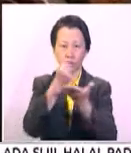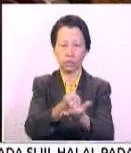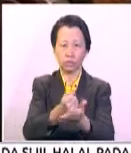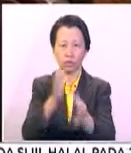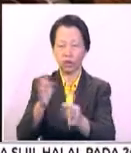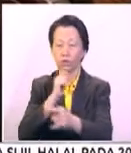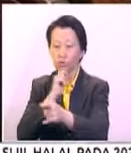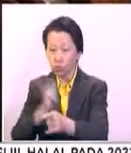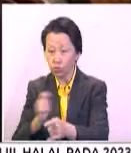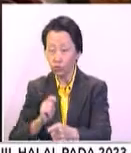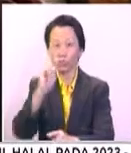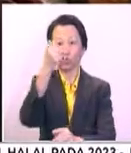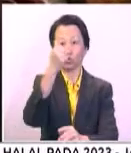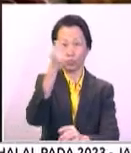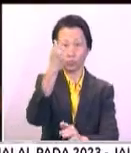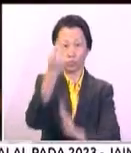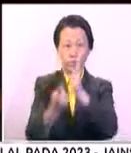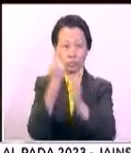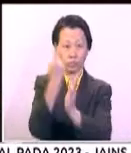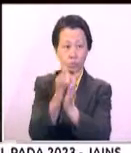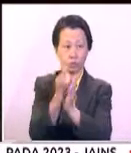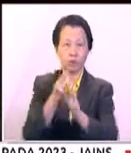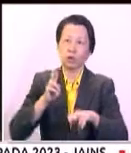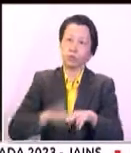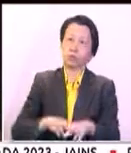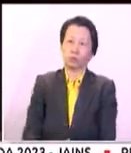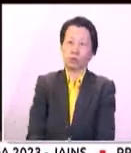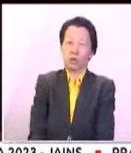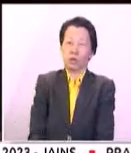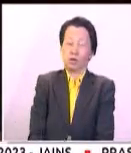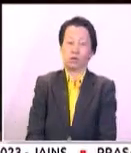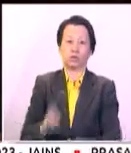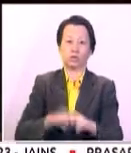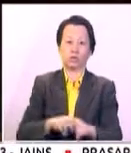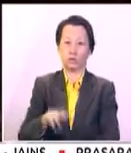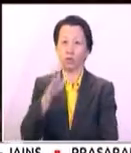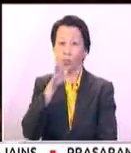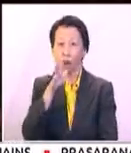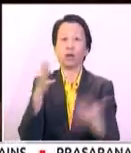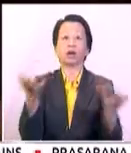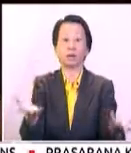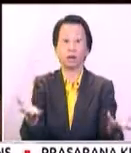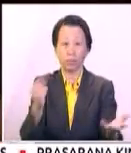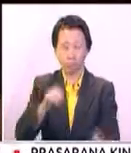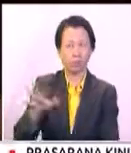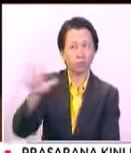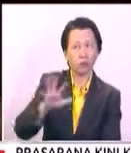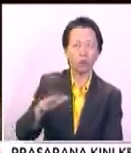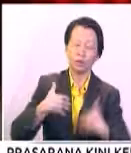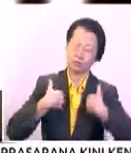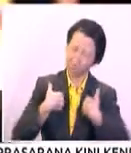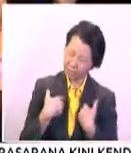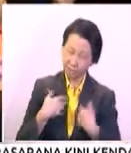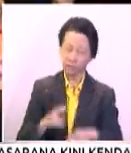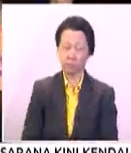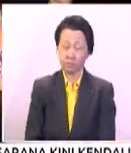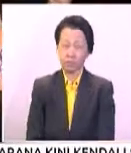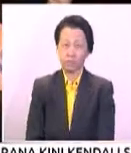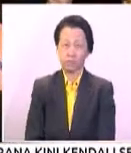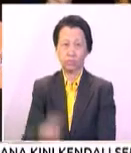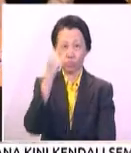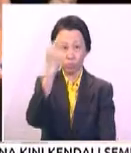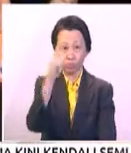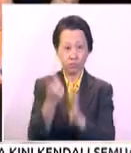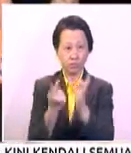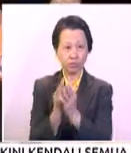tu travel 10 jam, duduk tegak macam tu, kalau mak kita lah kan, kita boleh bayangkanlah penatnya. Even tadi actually